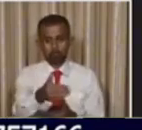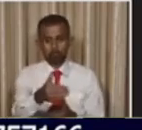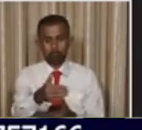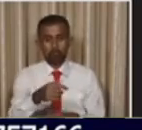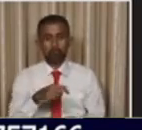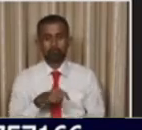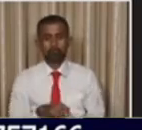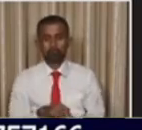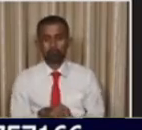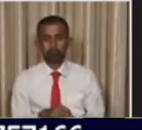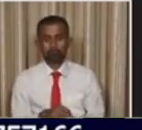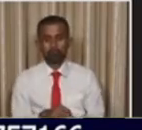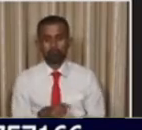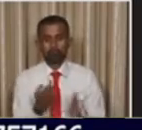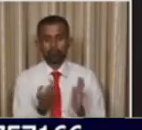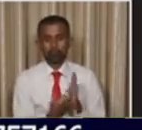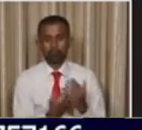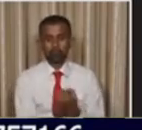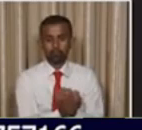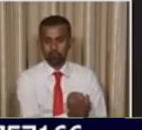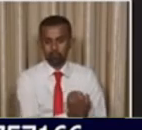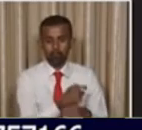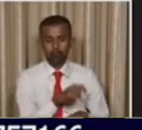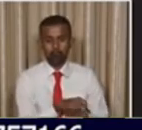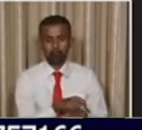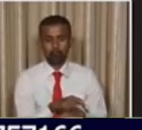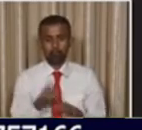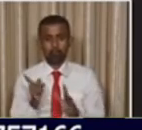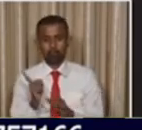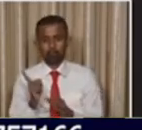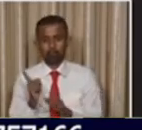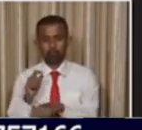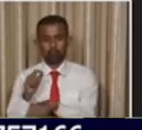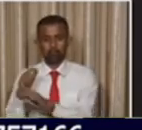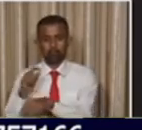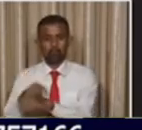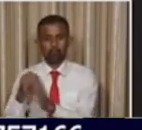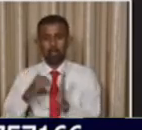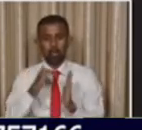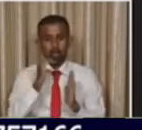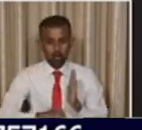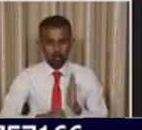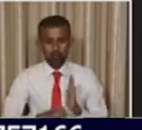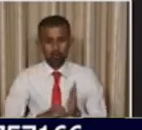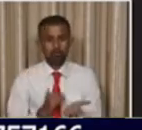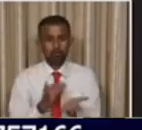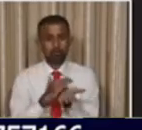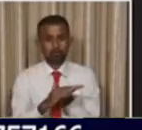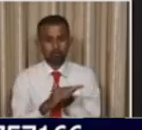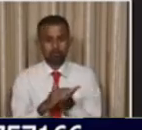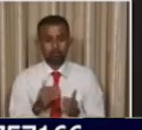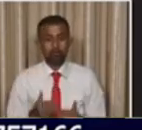காலைய ரிமாண்ட் பாரே சிட்டப்பு காலைய சிறதண்டுமே காலையங்க அடு கரான்னு கேள இதோட ஏ சகனைய